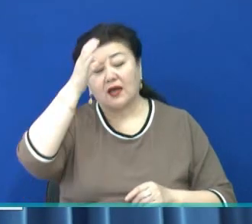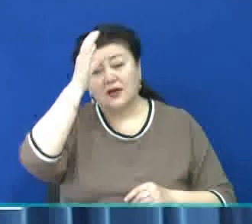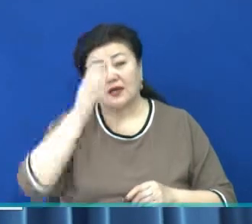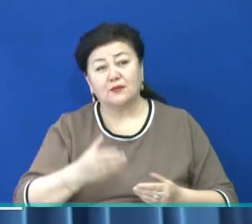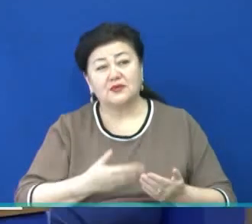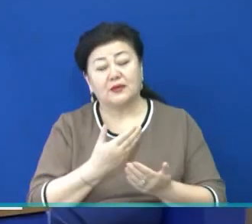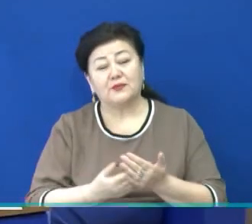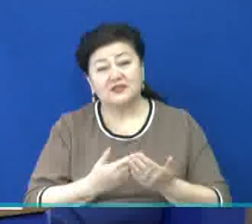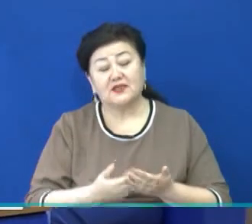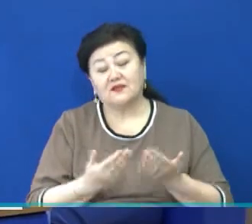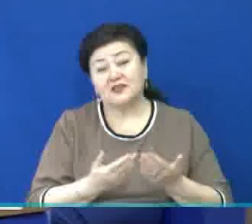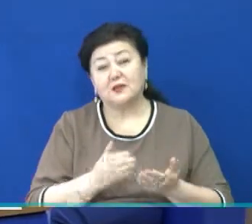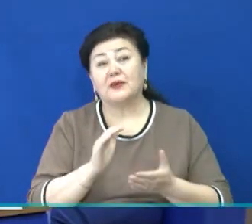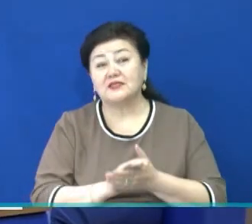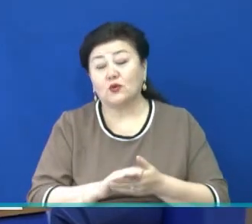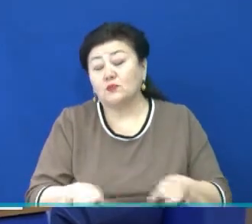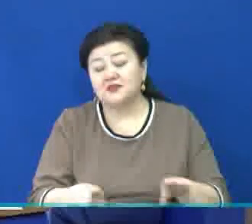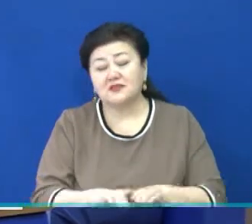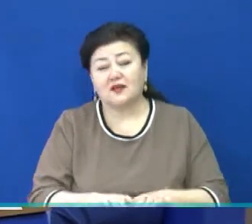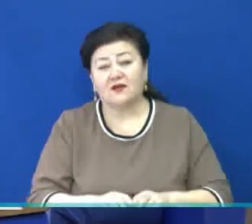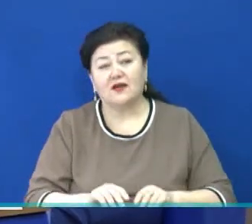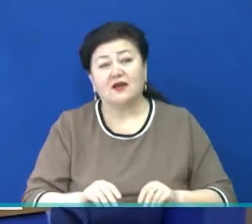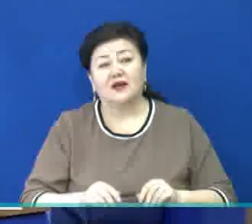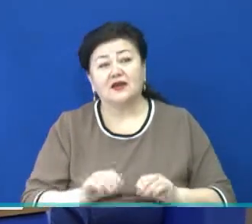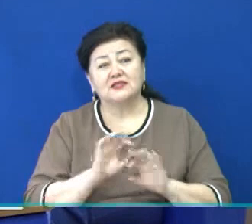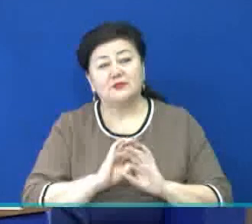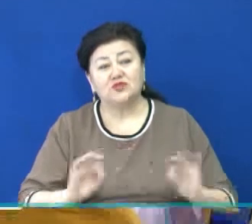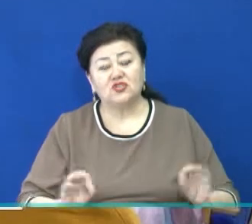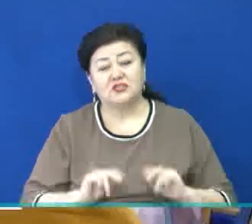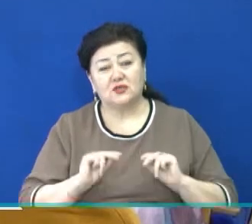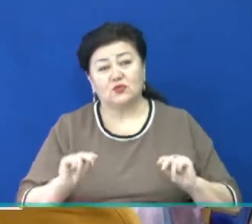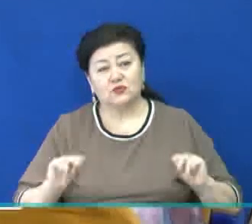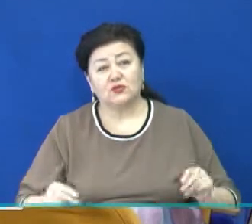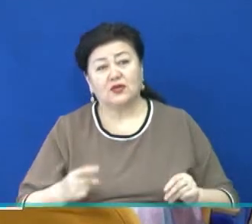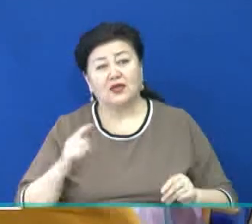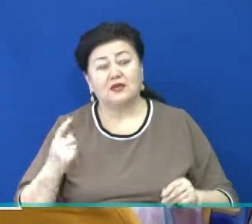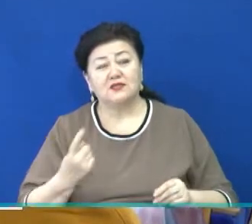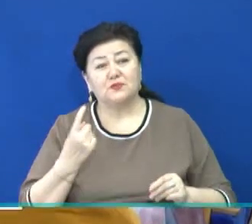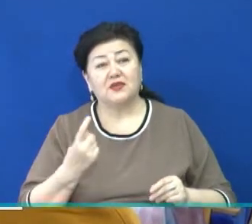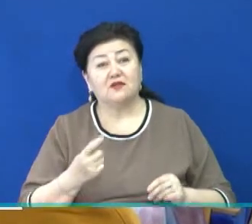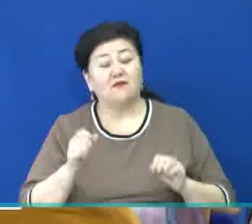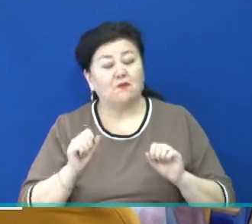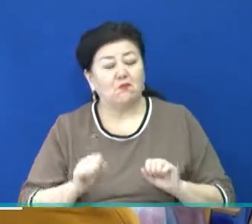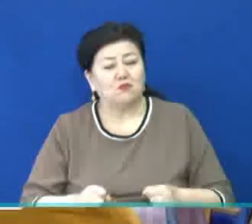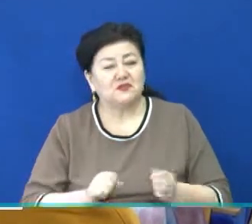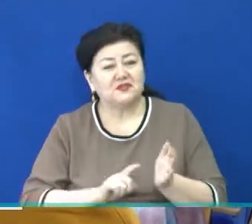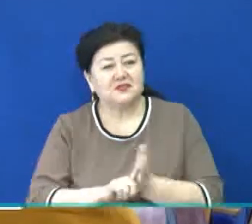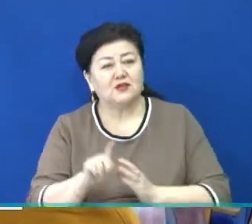өзін нағыз ұстаз ретінде таныта білген үздік түлектерге педагог емес, бірден педагог-модератор